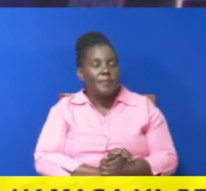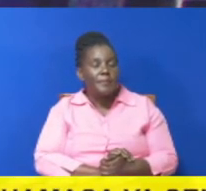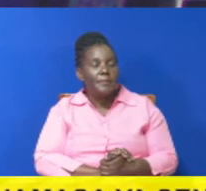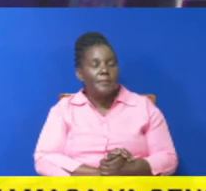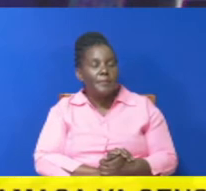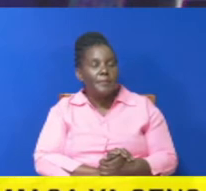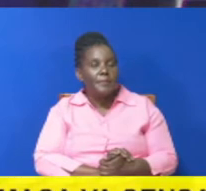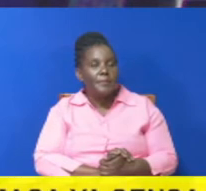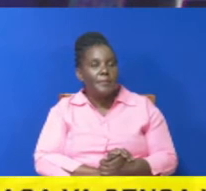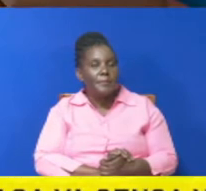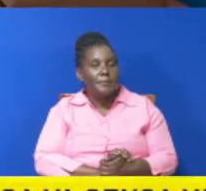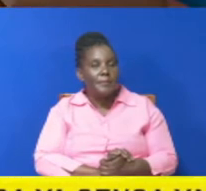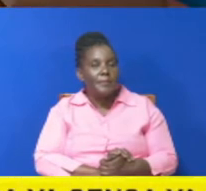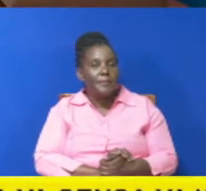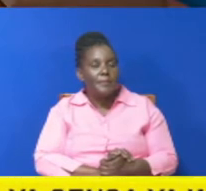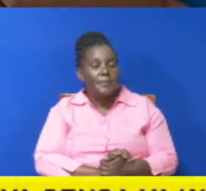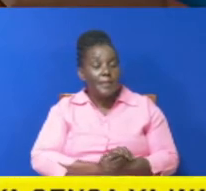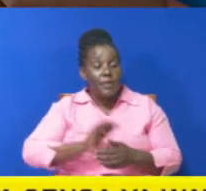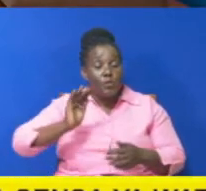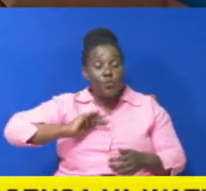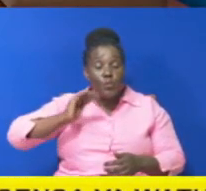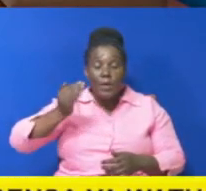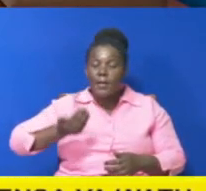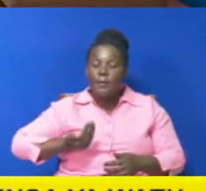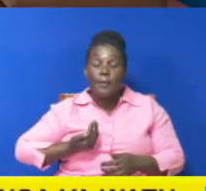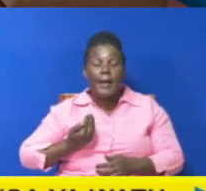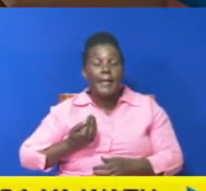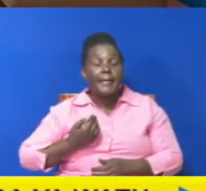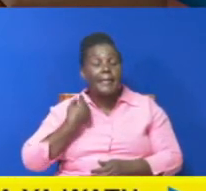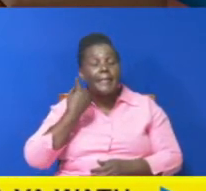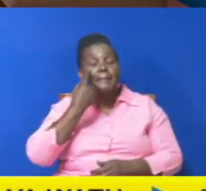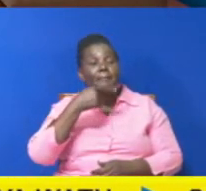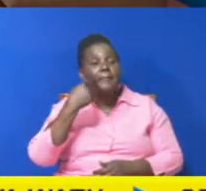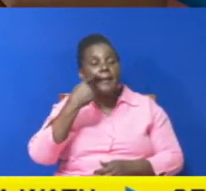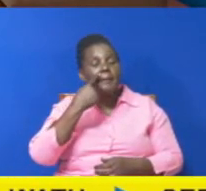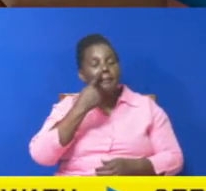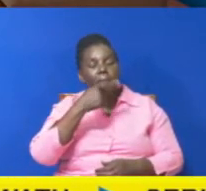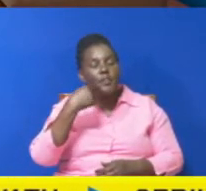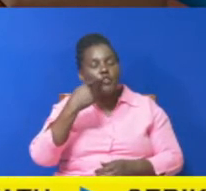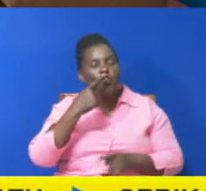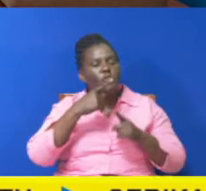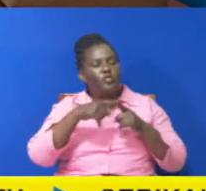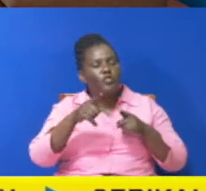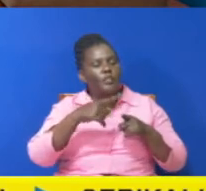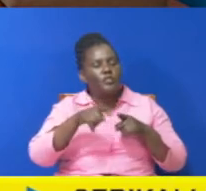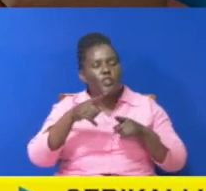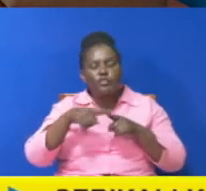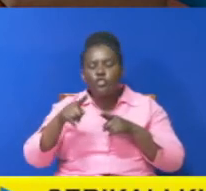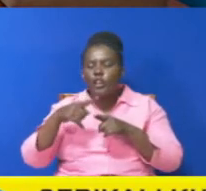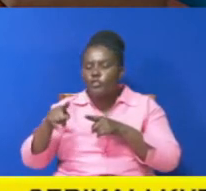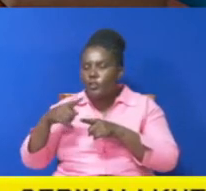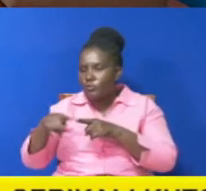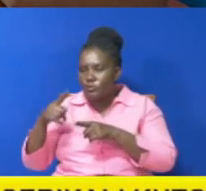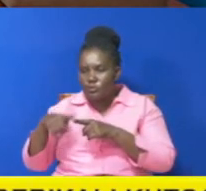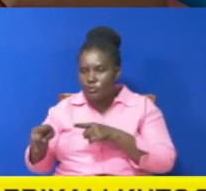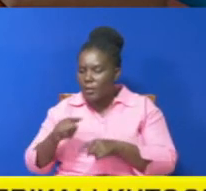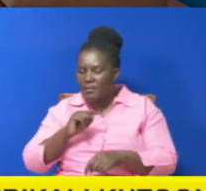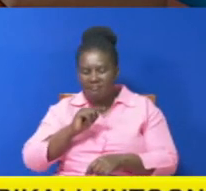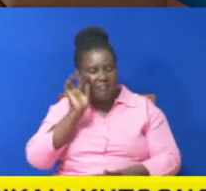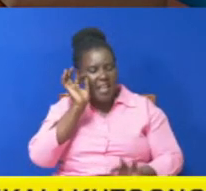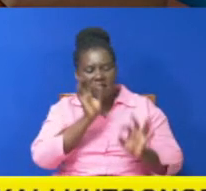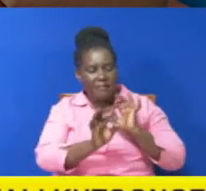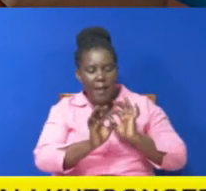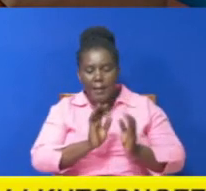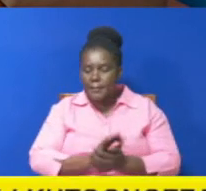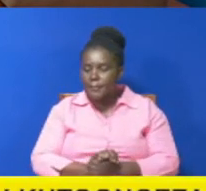kama mlivyozungumza, midomo yao inawaponza, hawana maneno mazuri, kauli nzuri. Na mwingine